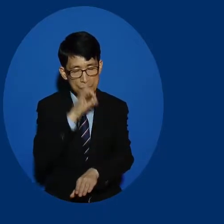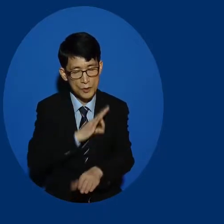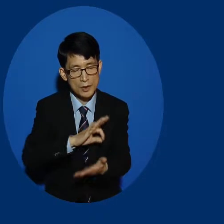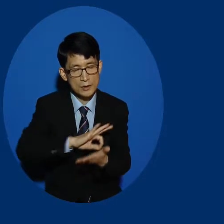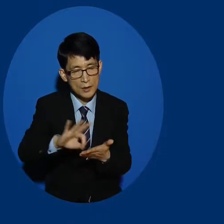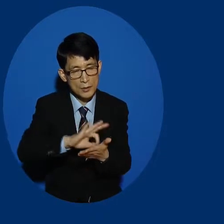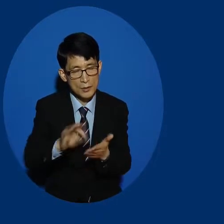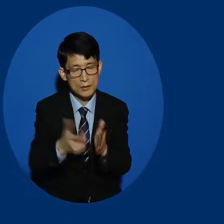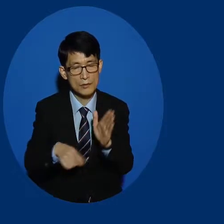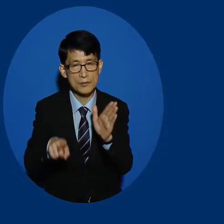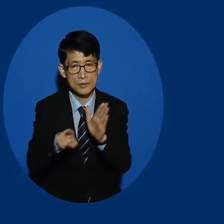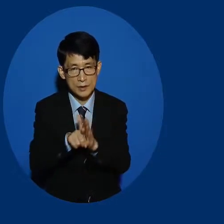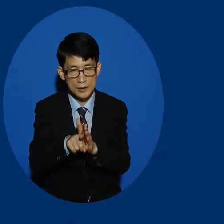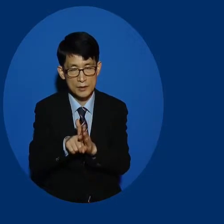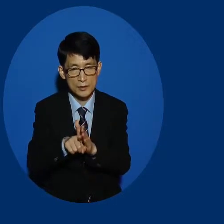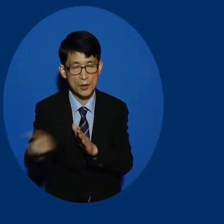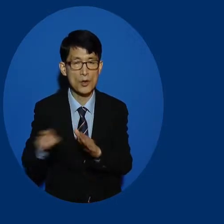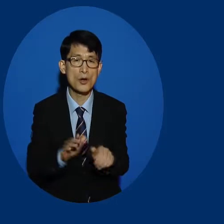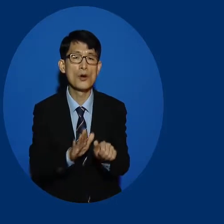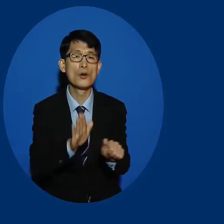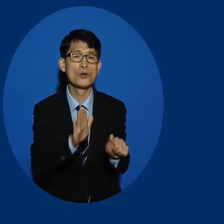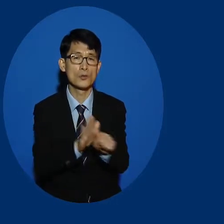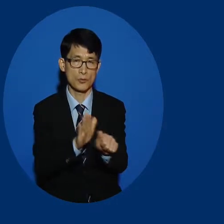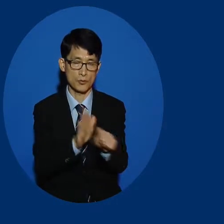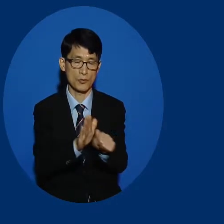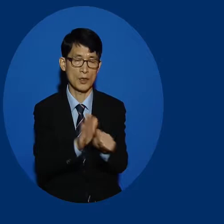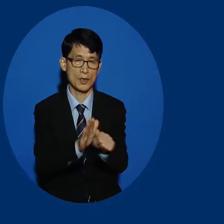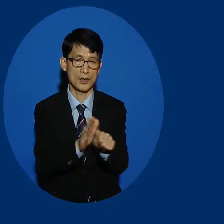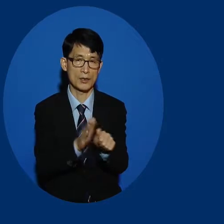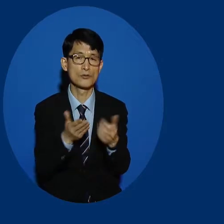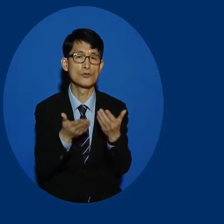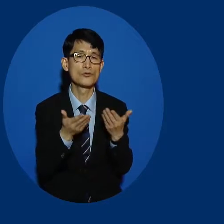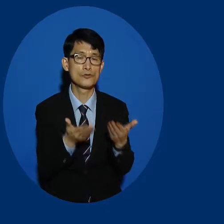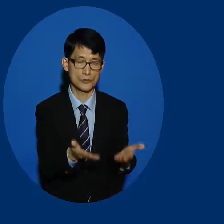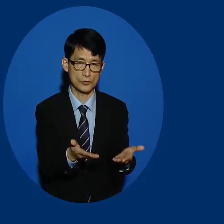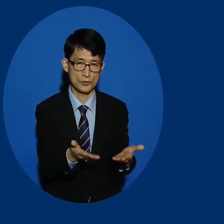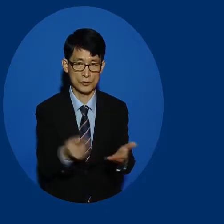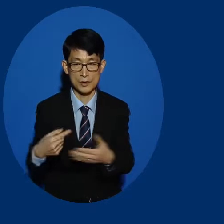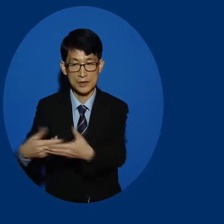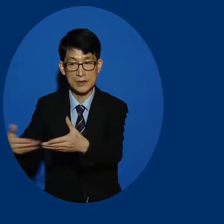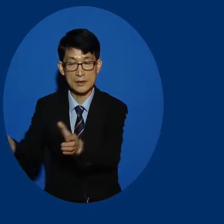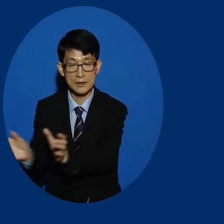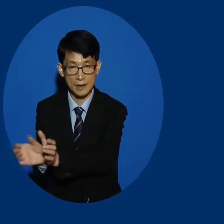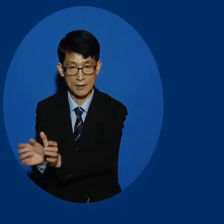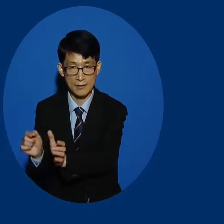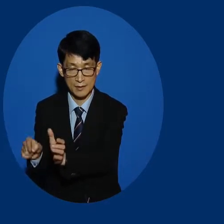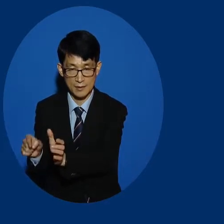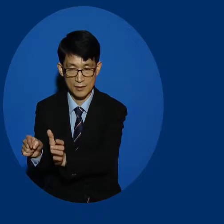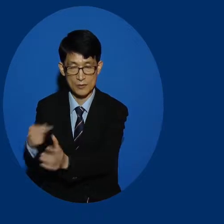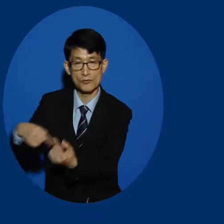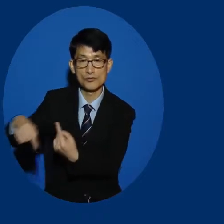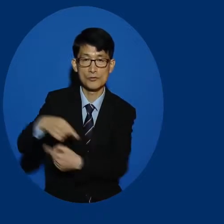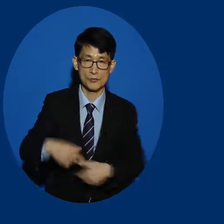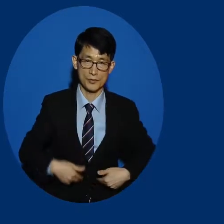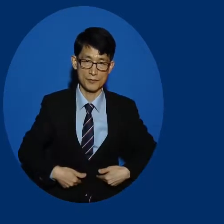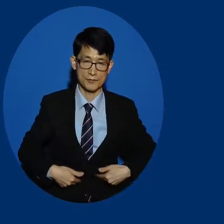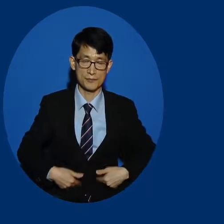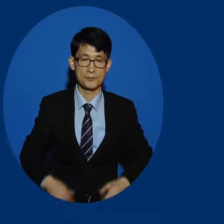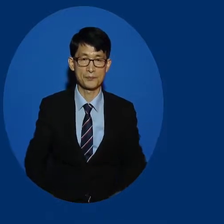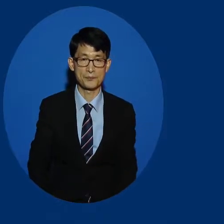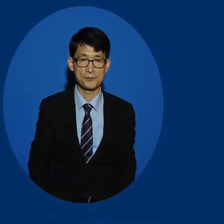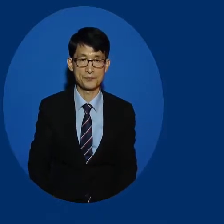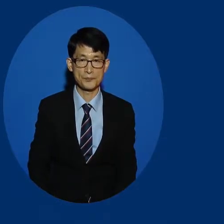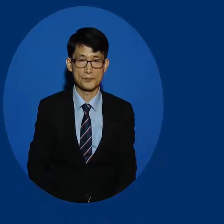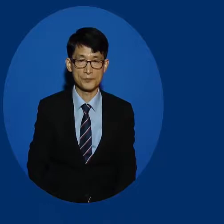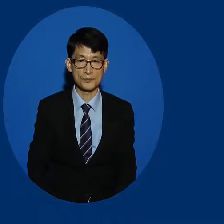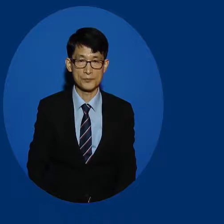있도록 우리가 지원하는 그러한 평가단을 또 구성하고 운영할 필요도 있겠고요.